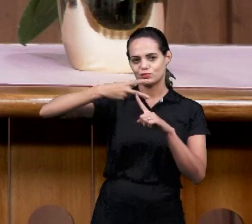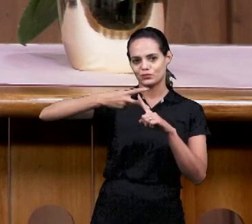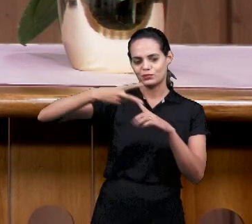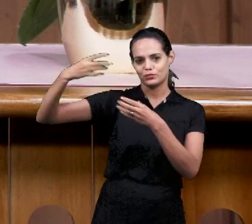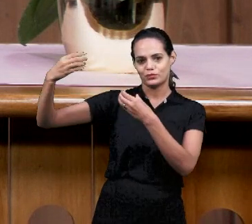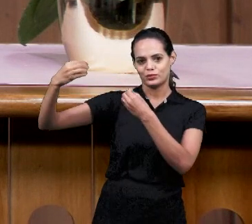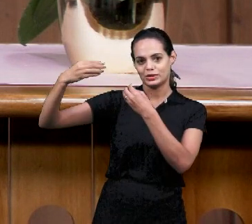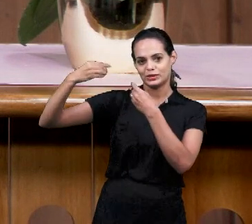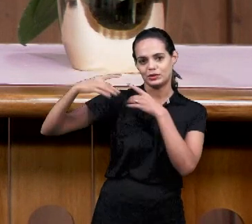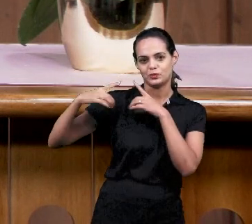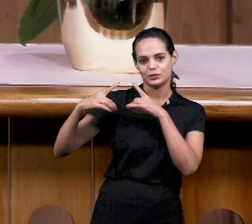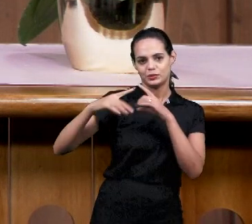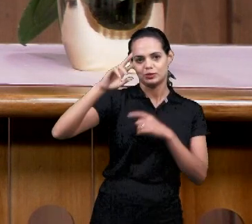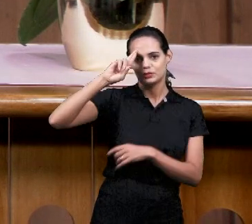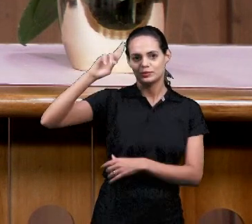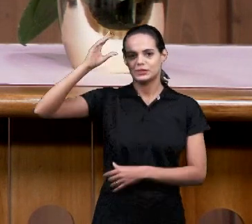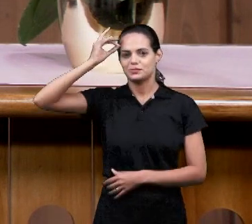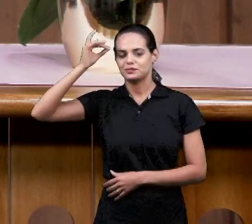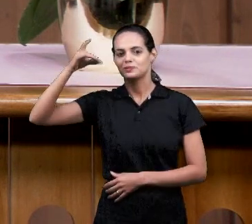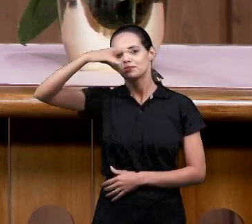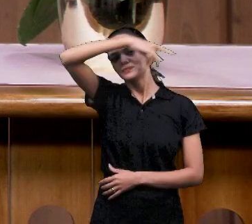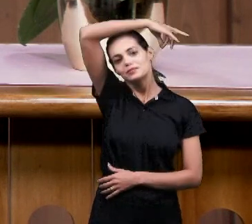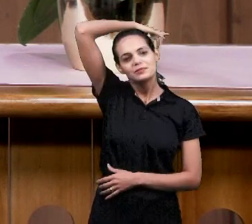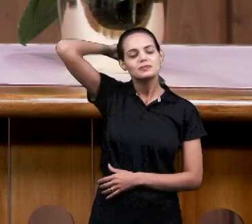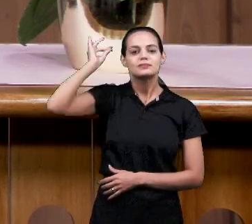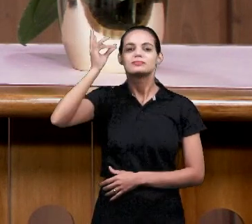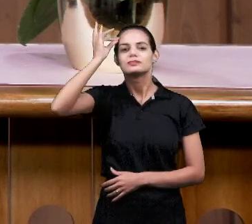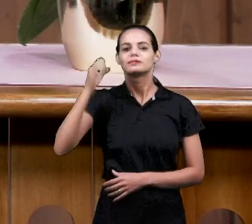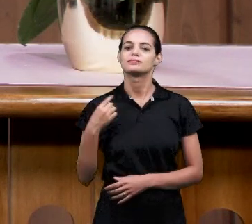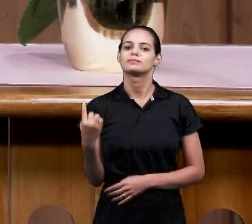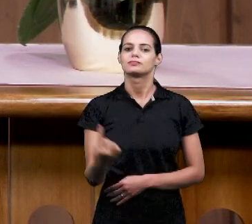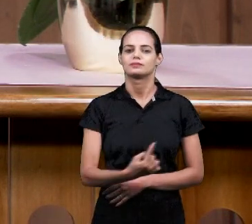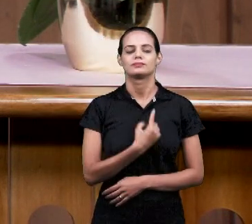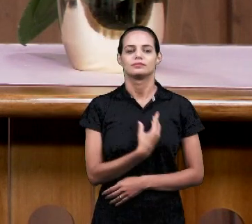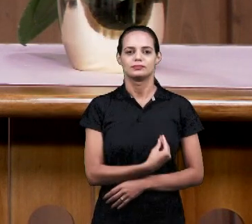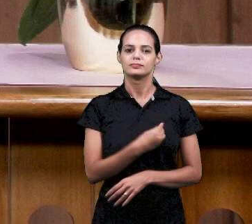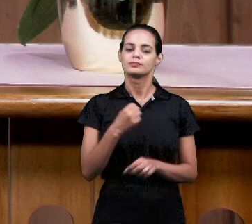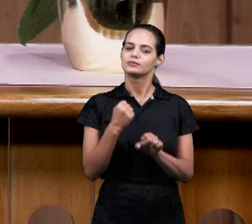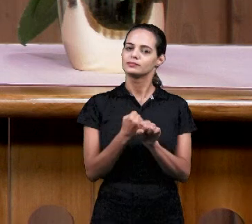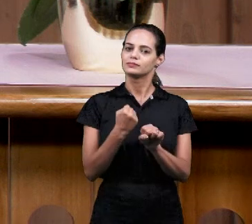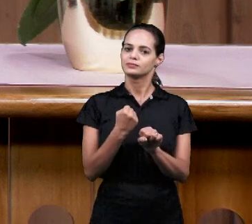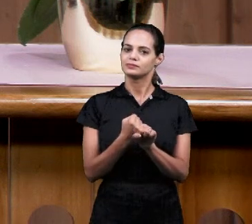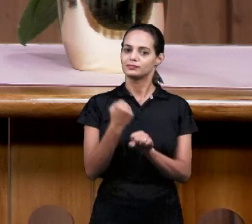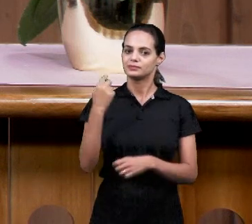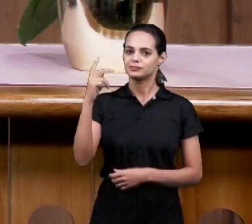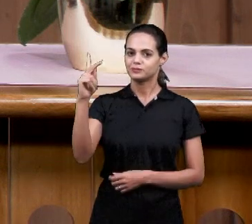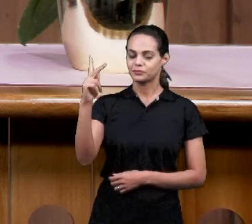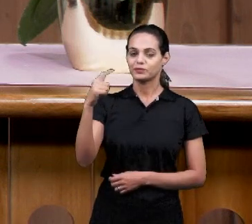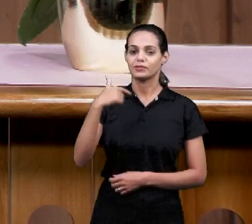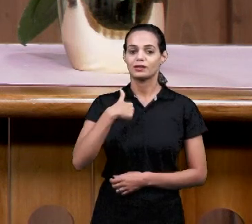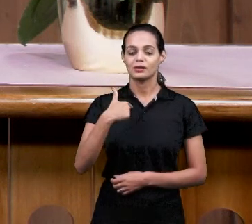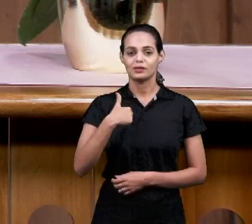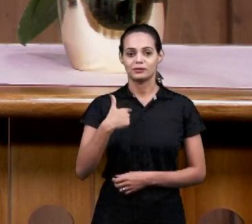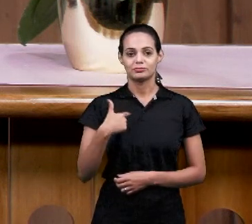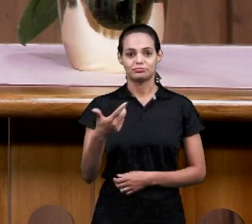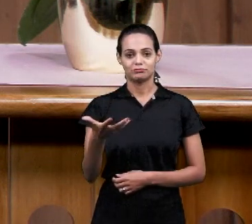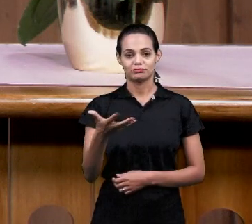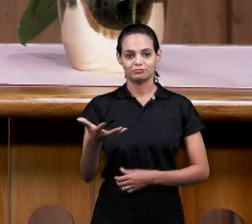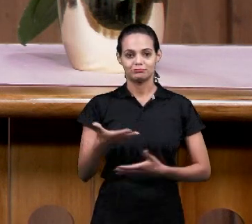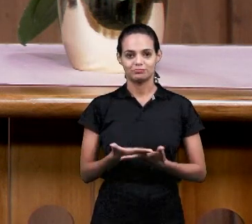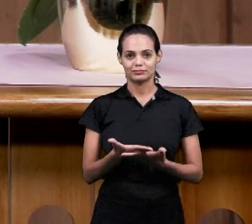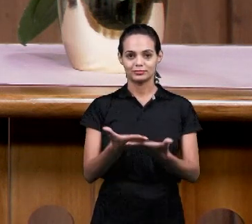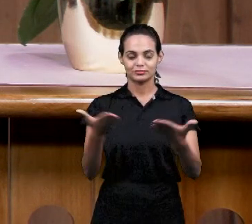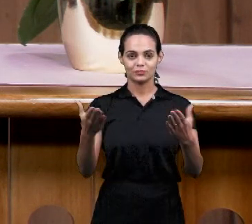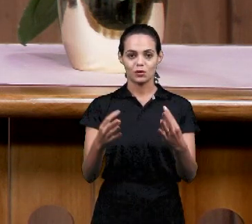du Saint-Esprit pour nos vies, pour son œuvre. Nous allons commencer ce culte. Je veux saluer à ceux